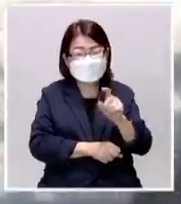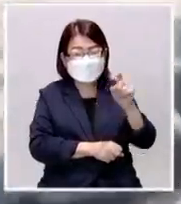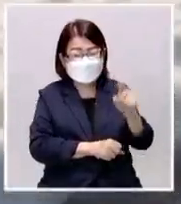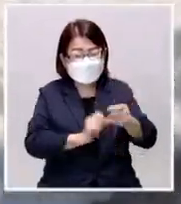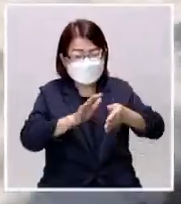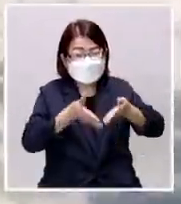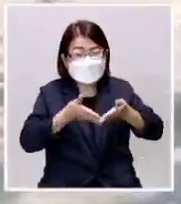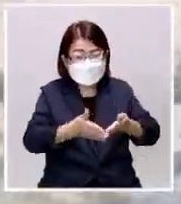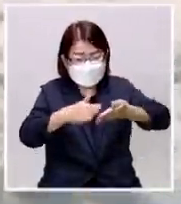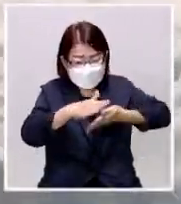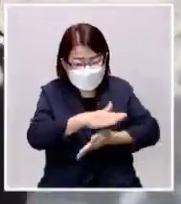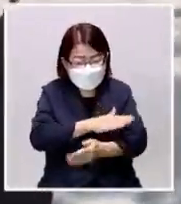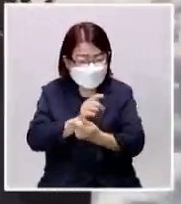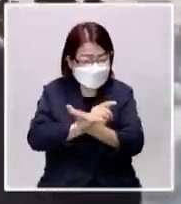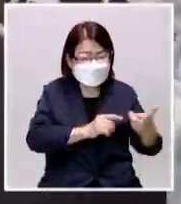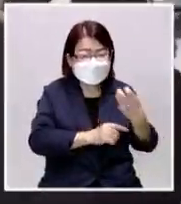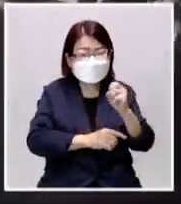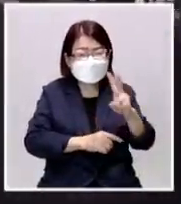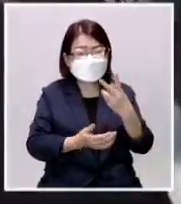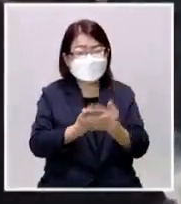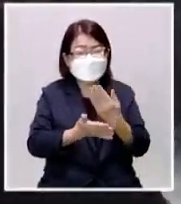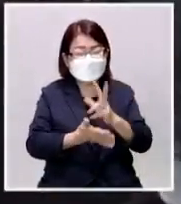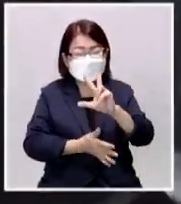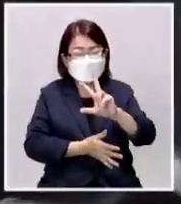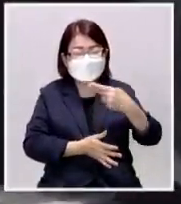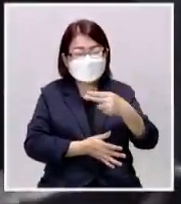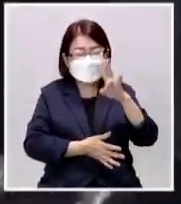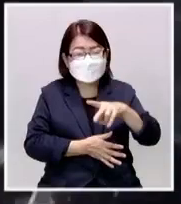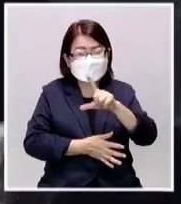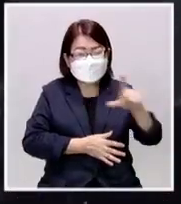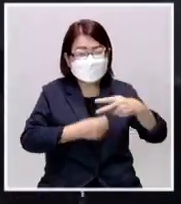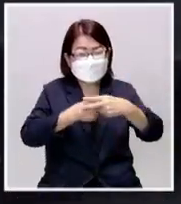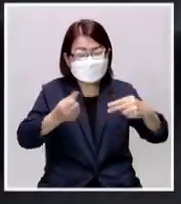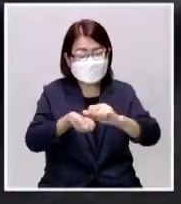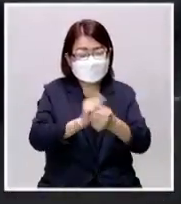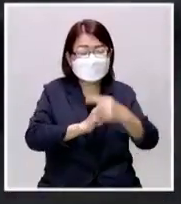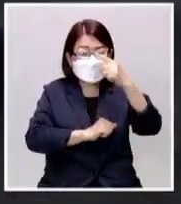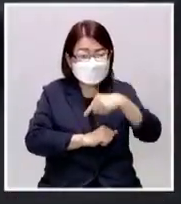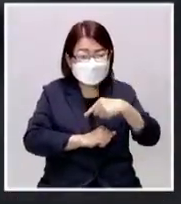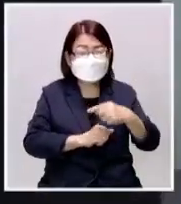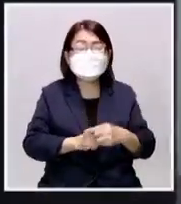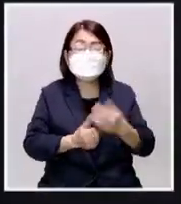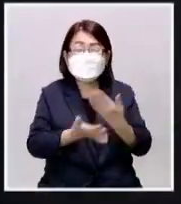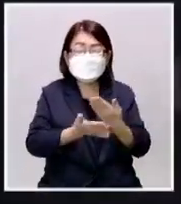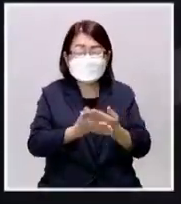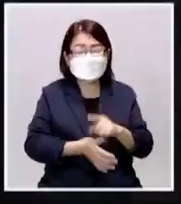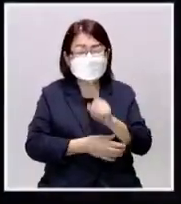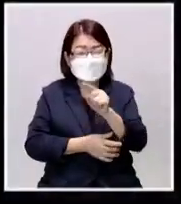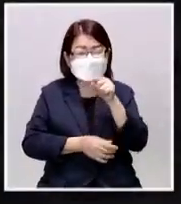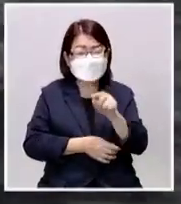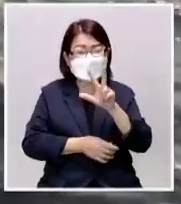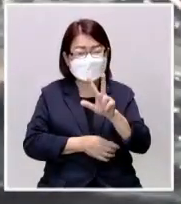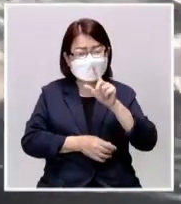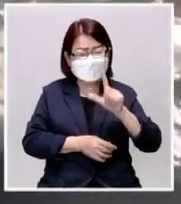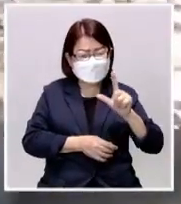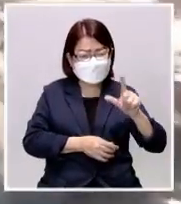12 ลำ มลลาค่า 37,000 ลล่าสาหรัฐตีไปเงินไยกประมาณ 13,000 ล้านล้านบาท